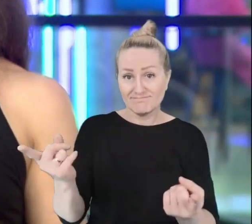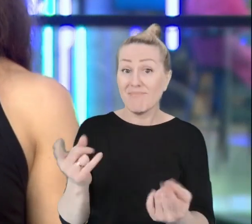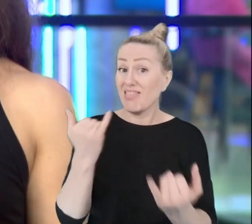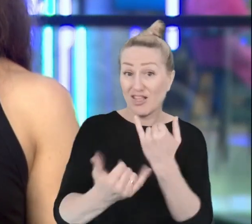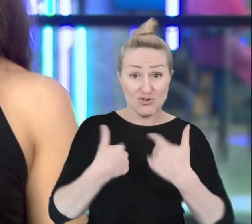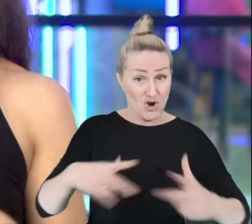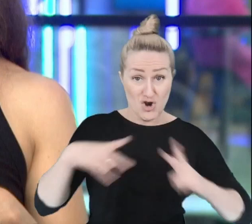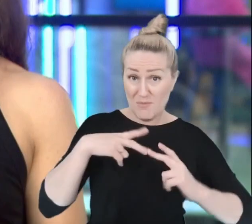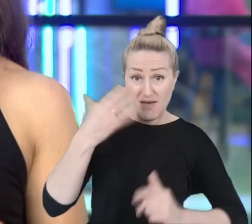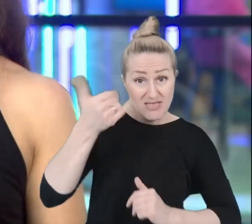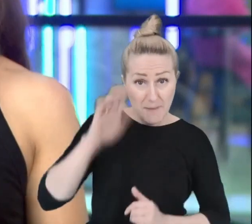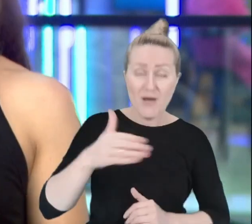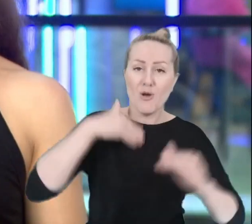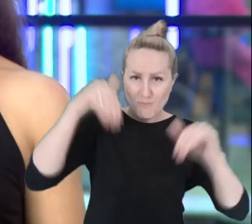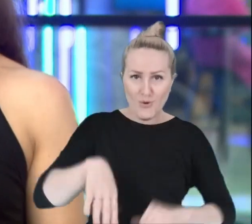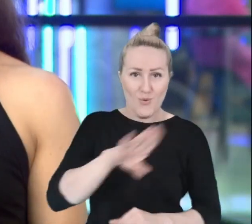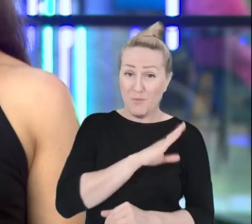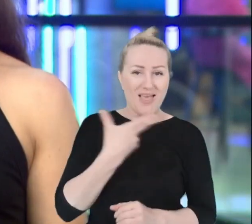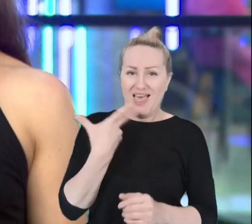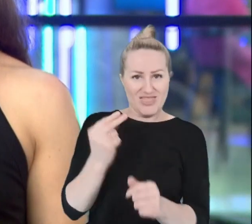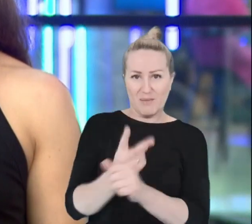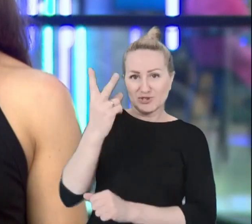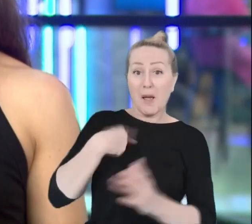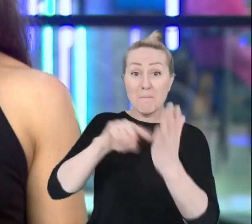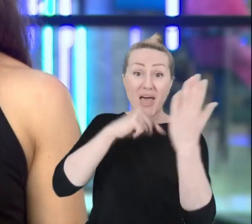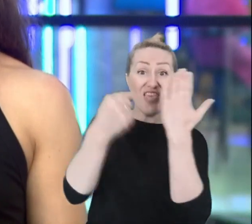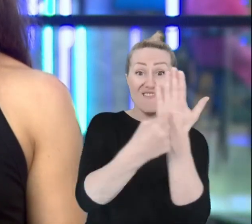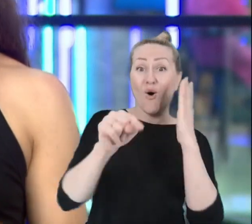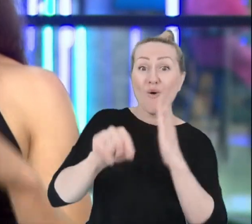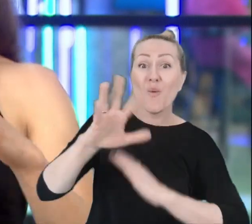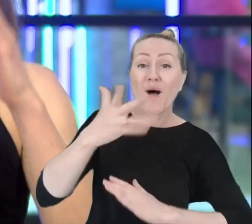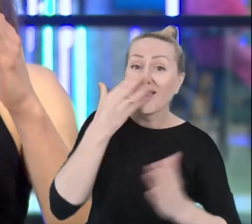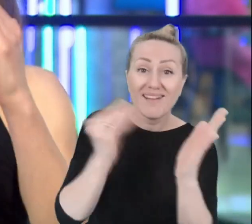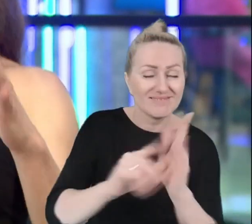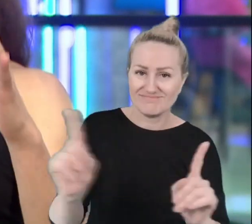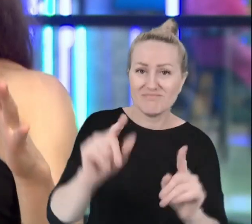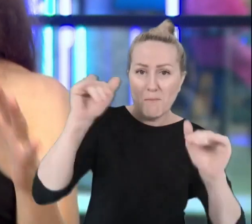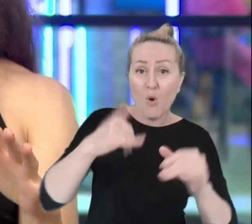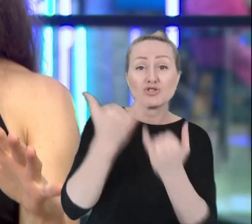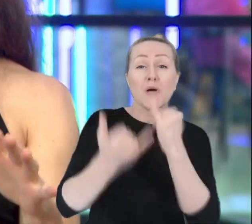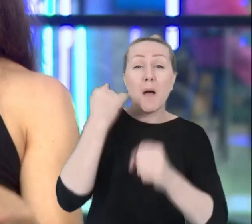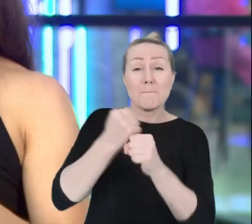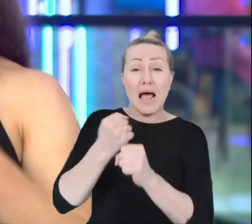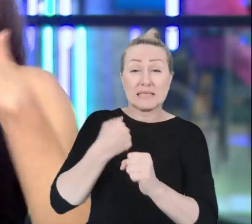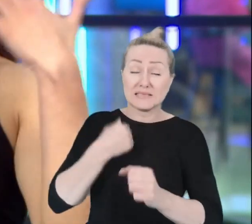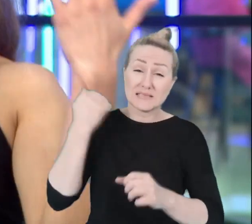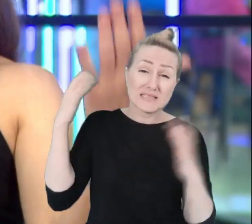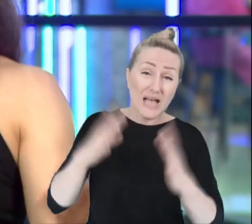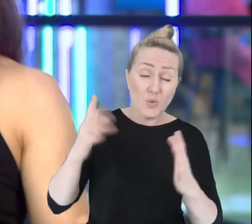nie jest metafora. Można umrzeć z przepracowania. I nawet jeżeli to nie chodzi o to, że ja padnę tu trupem na zawał serca